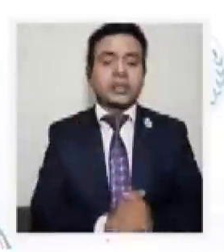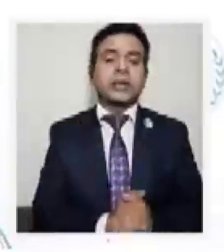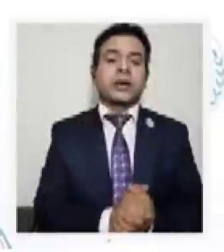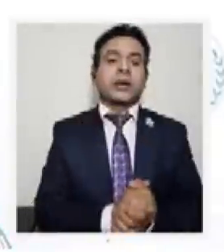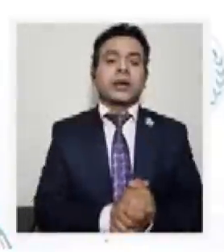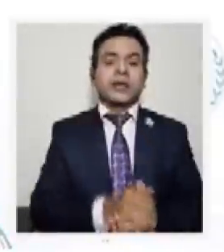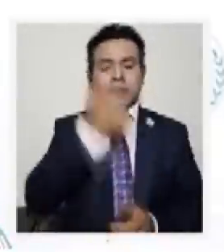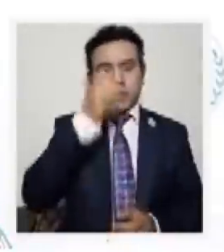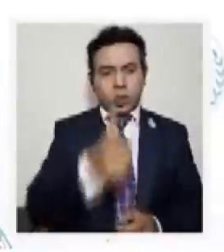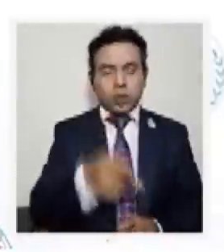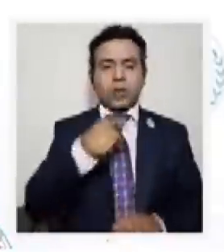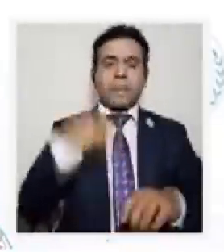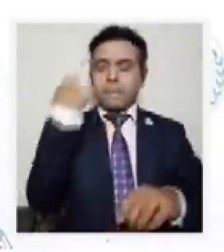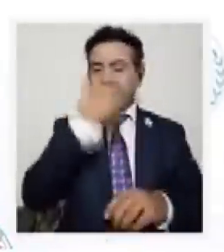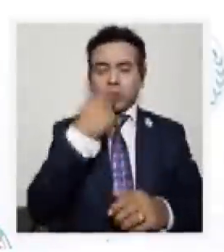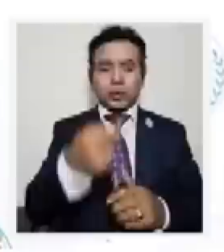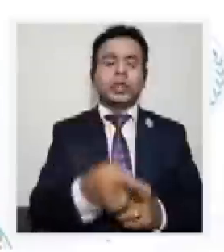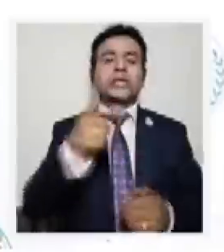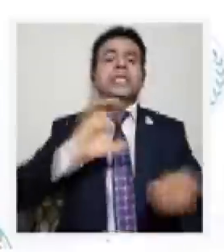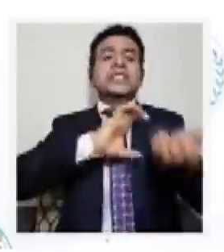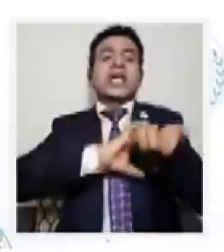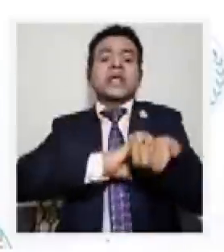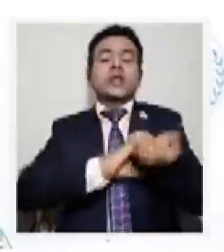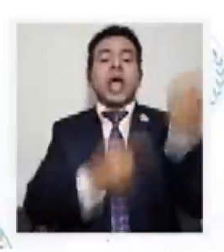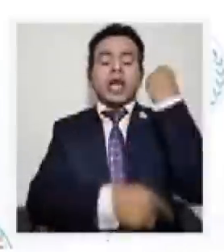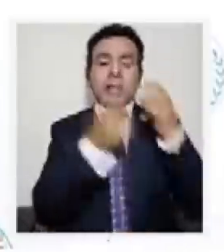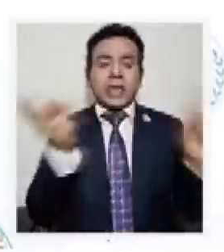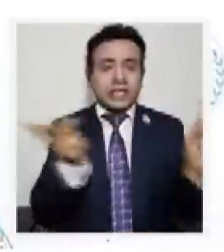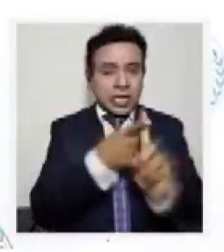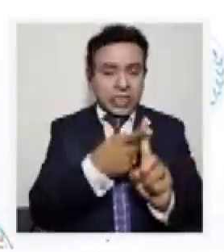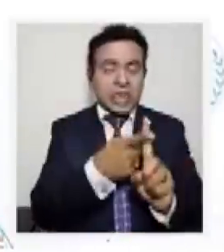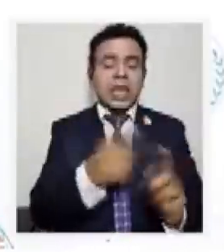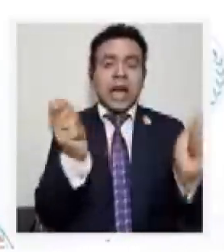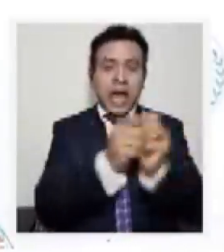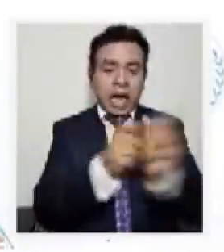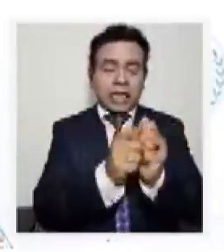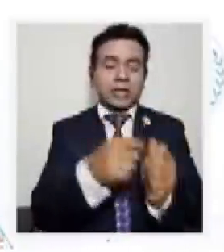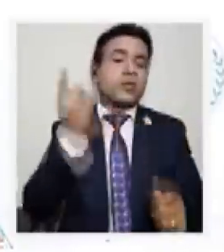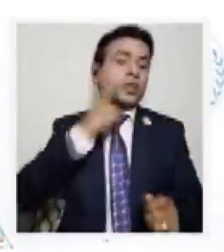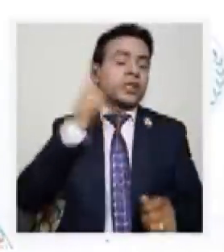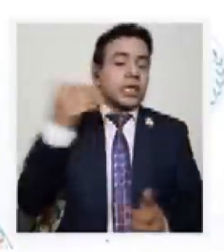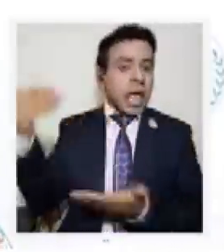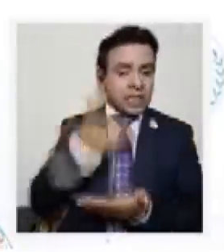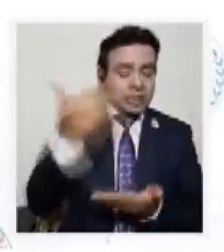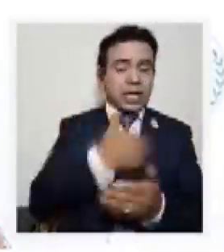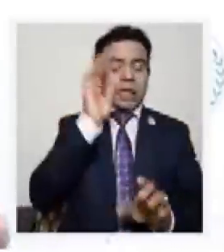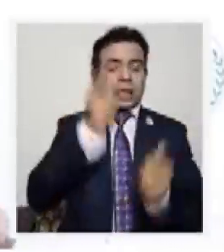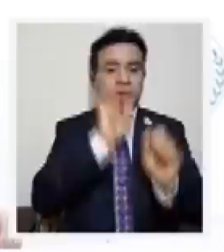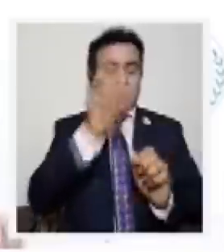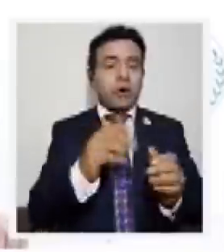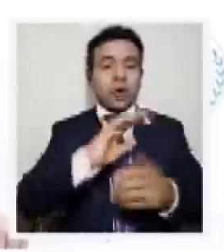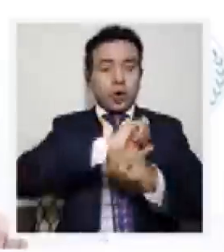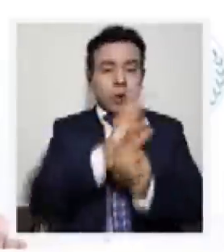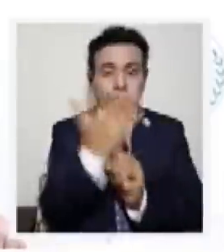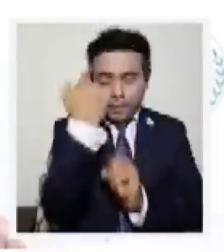এবং আরও অনেক স্বাস্থ্যকর্মী যারা দিনরাত 24 ঘন্টায় এই হাসপাতালগুলিতে কাজ করে যাচ্ছেন এবং সেবা দিয়ে